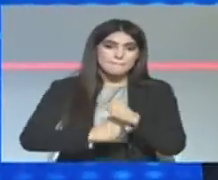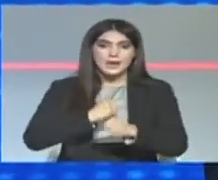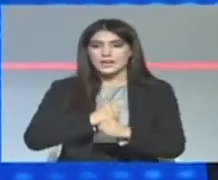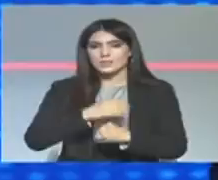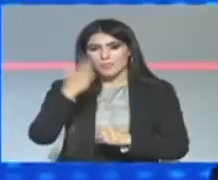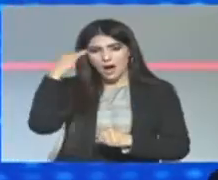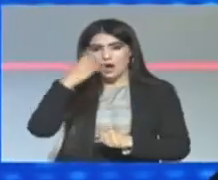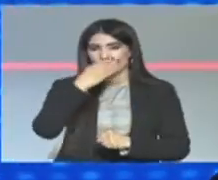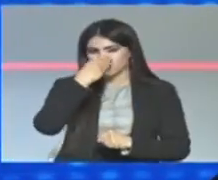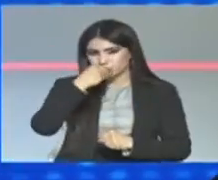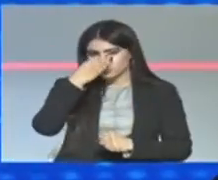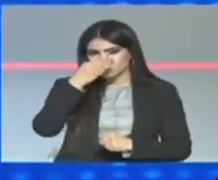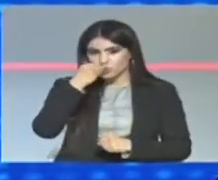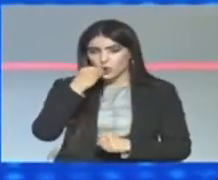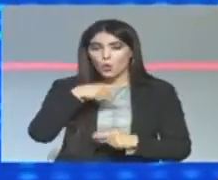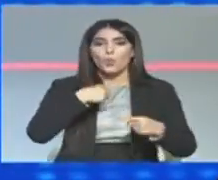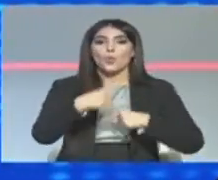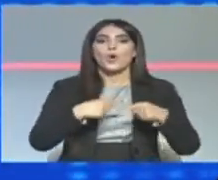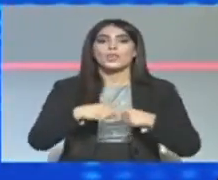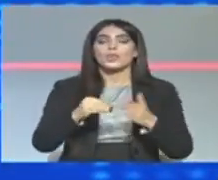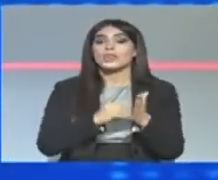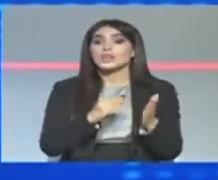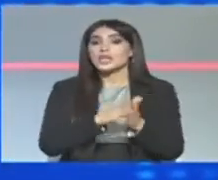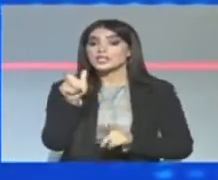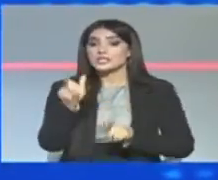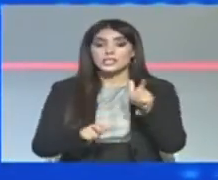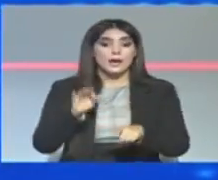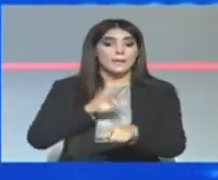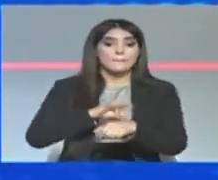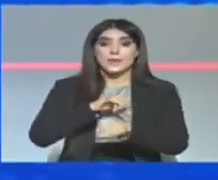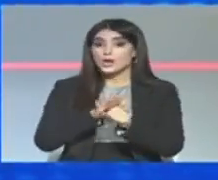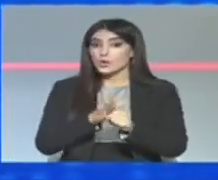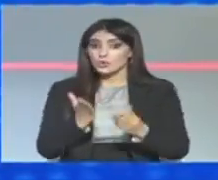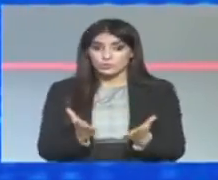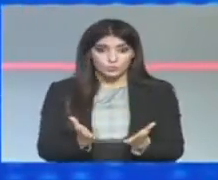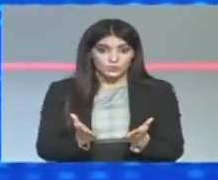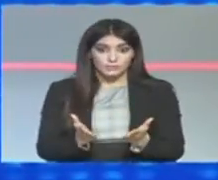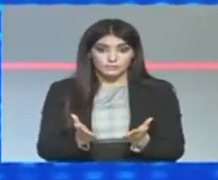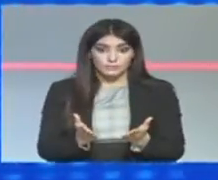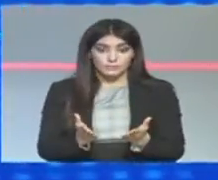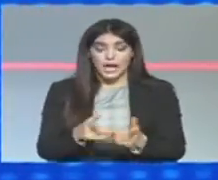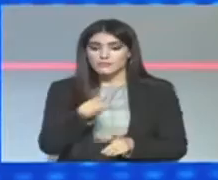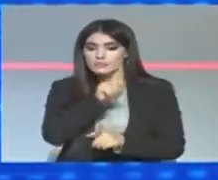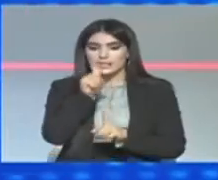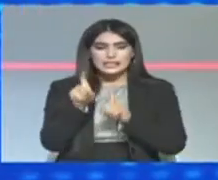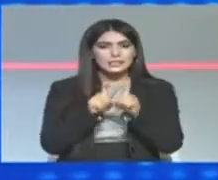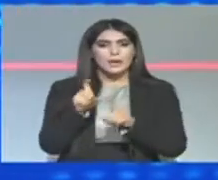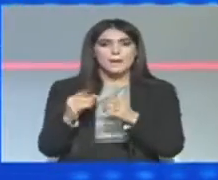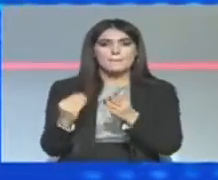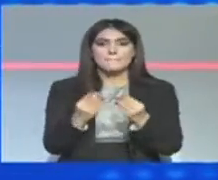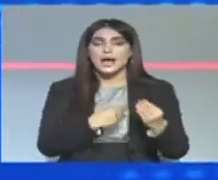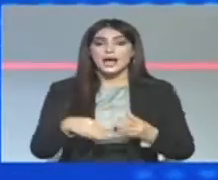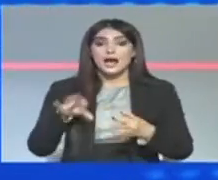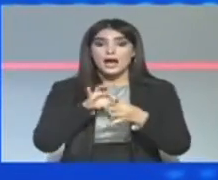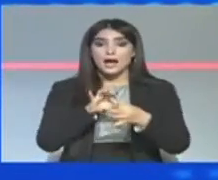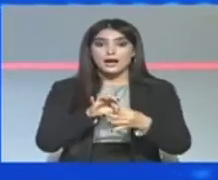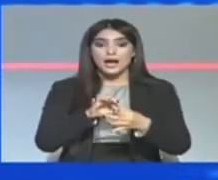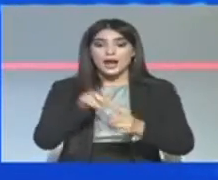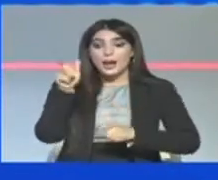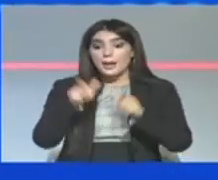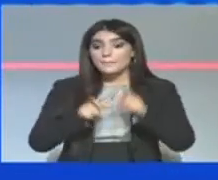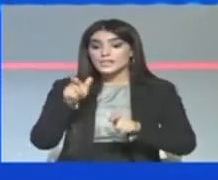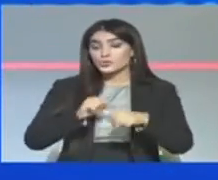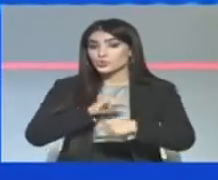الموسميه الوحيده هو تواصل تسجيل حالات المصابه بفيروس كورونا طرح تساؤلات في علاقه بالمصابين